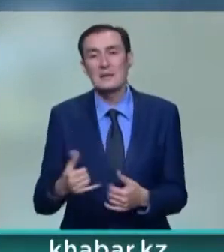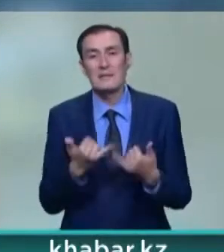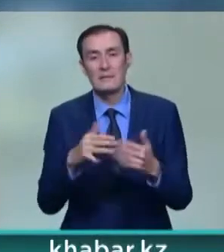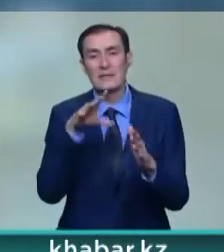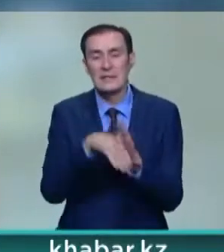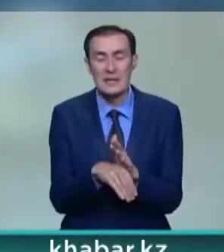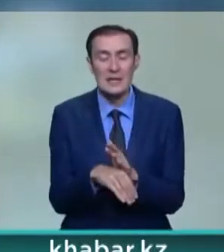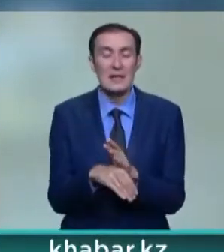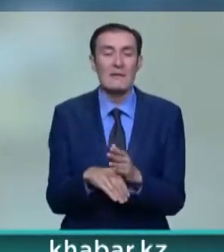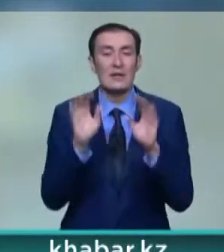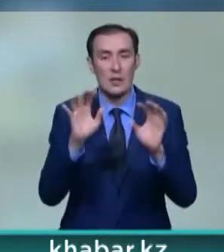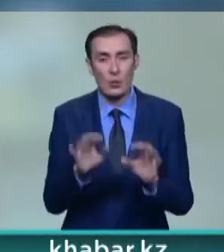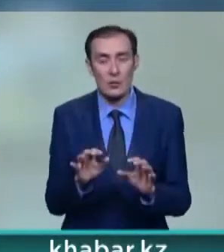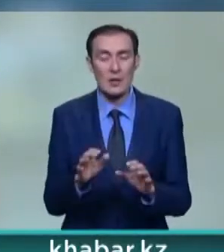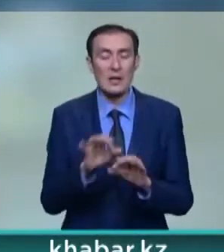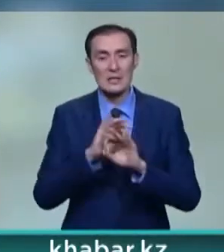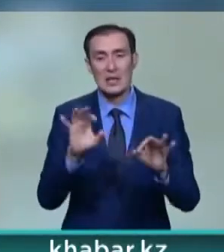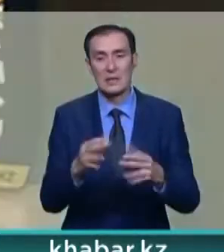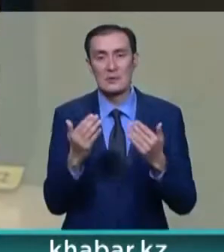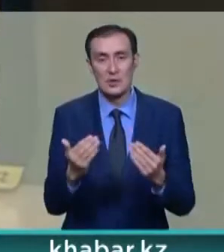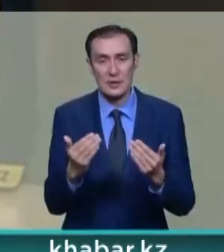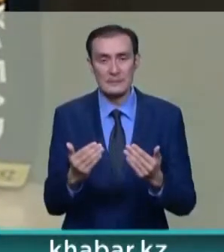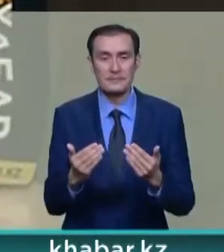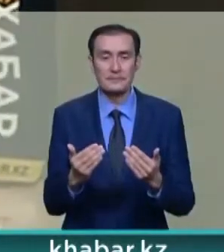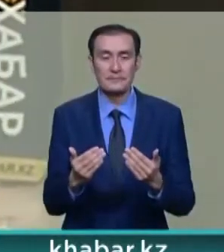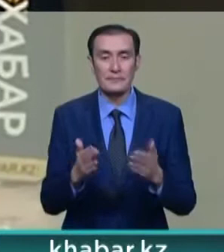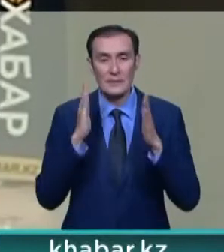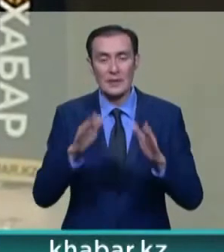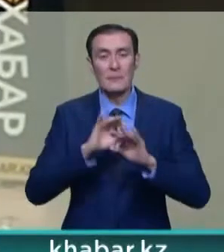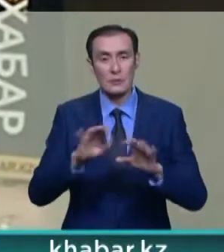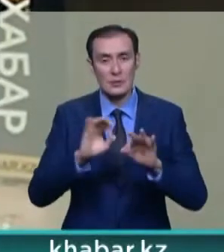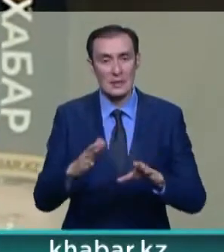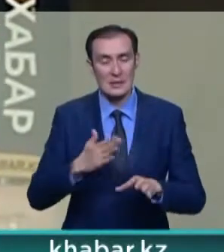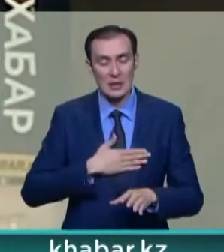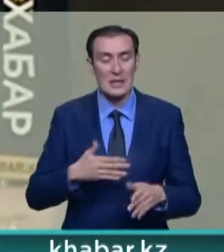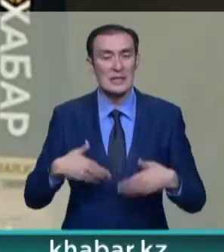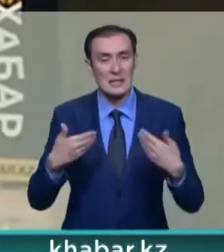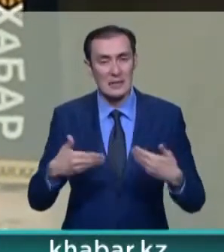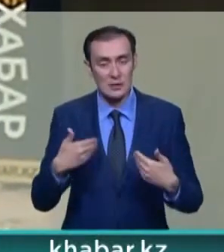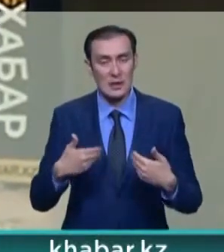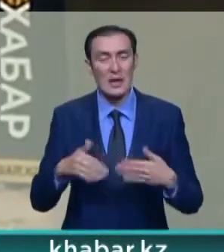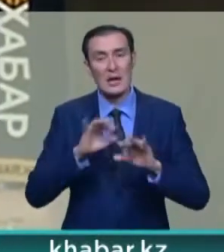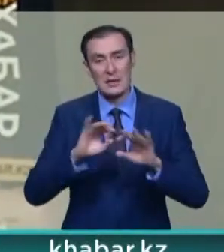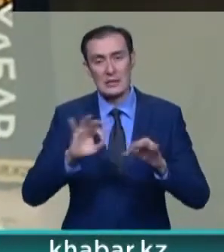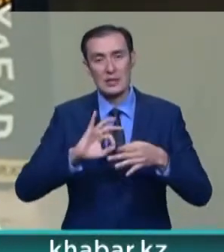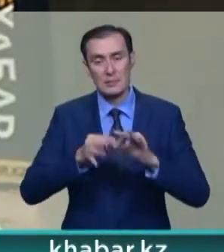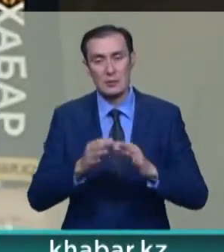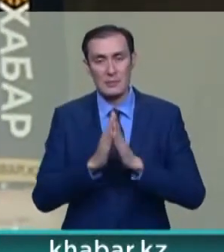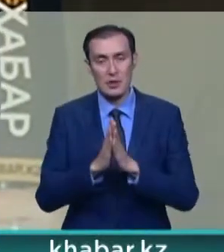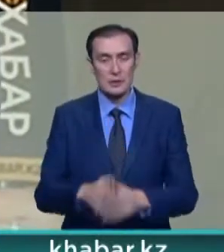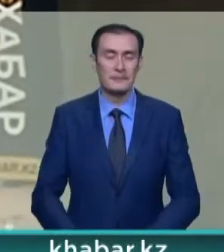внести изменения в ряд законов страны, расскажет Татьяна Ковалева. Она на прямой связи со студией. Татьяна, здравствуйте. Вам